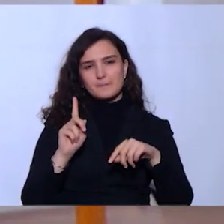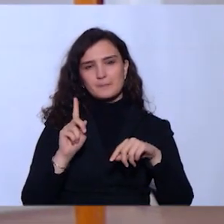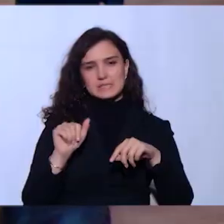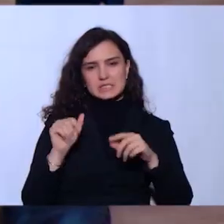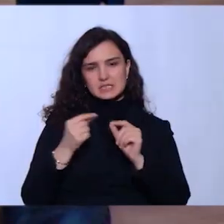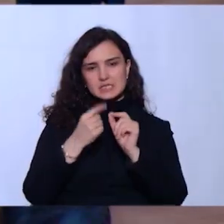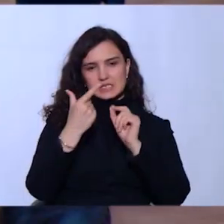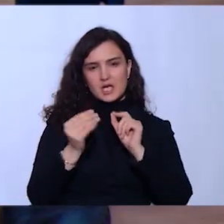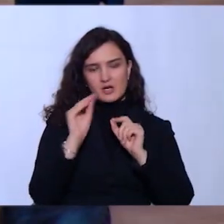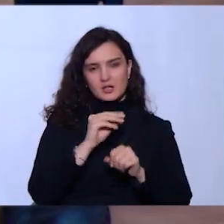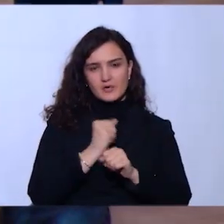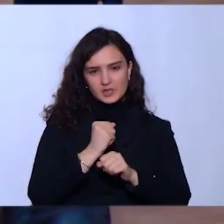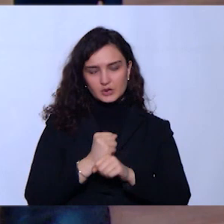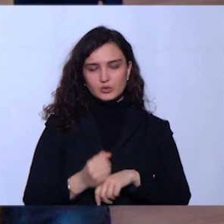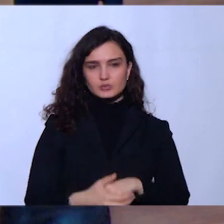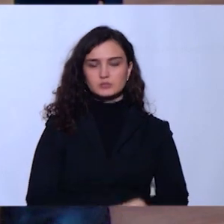გავაკეთოთ.